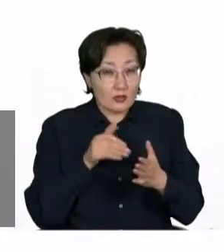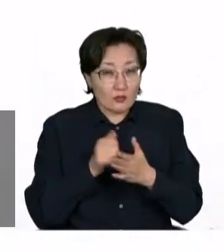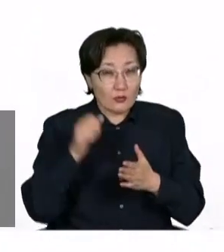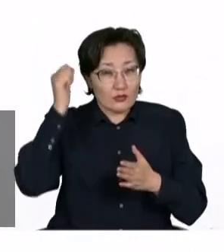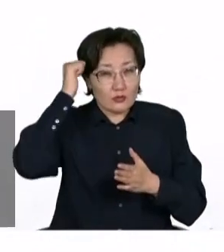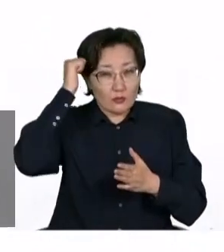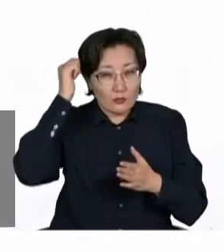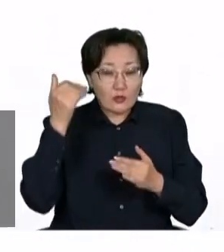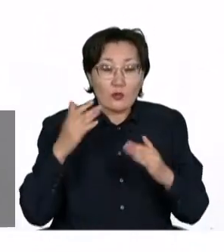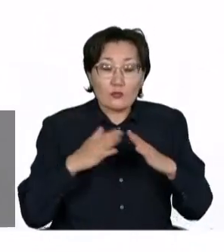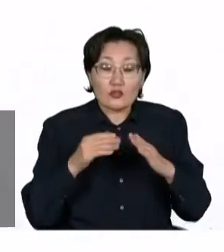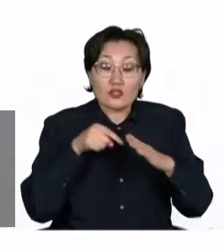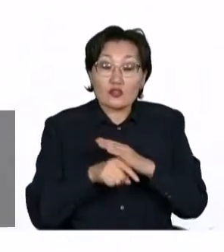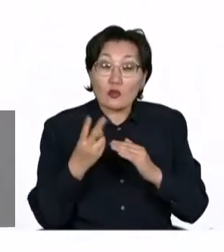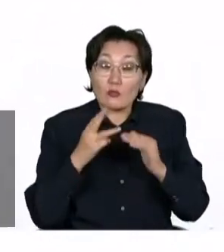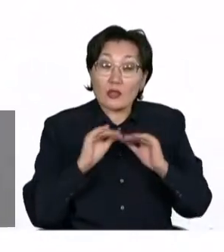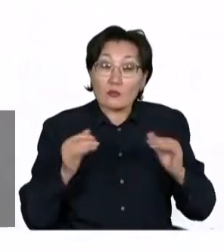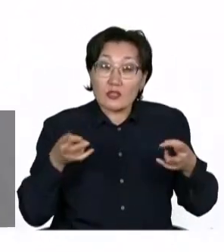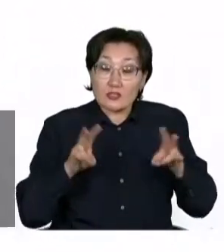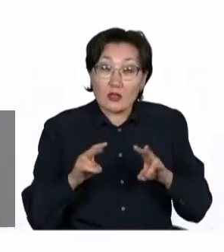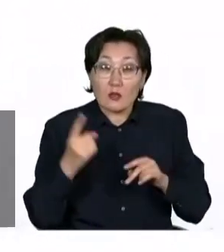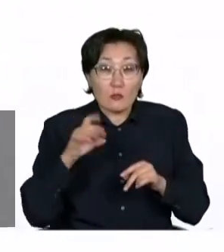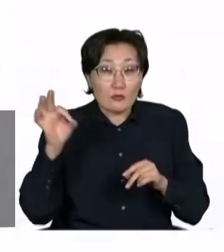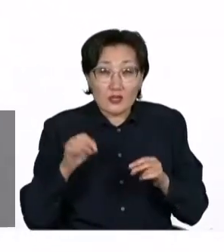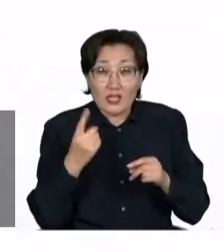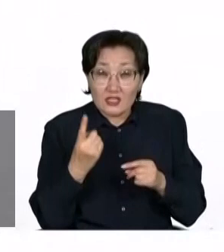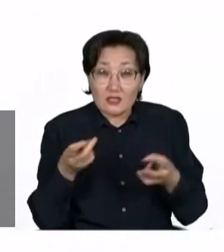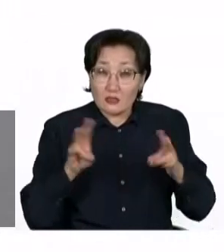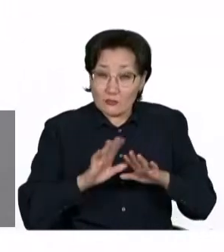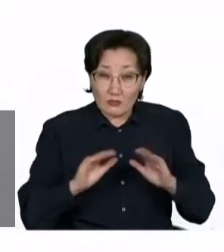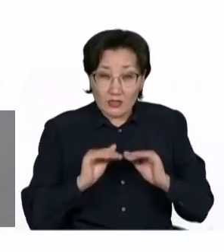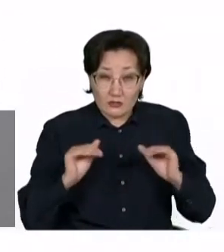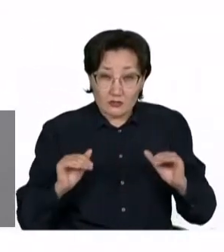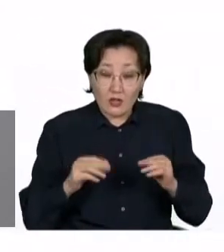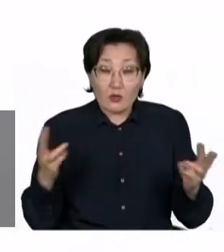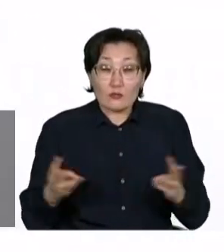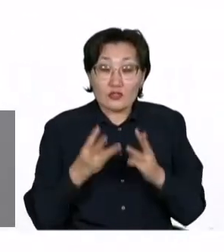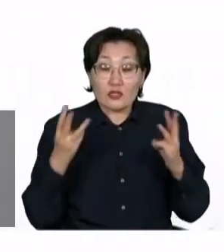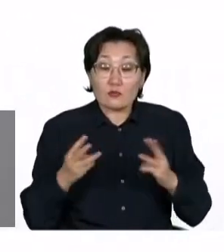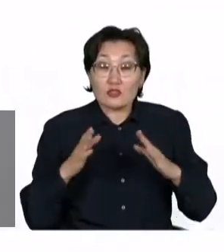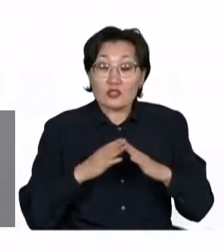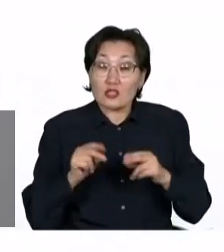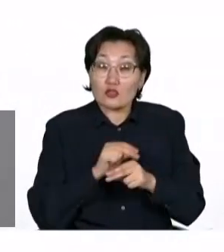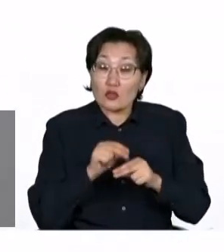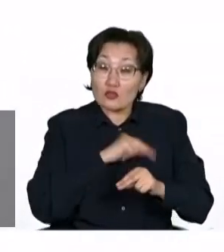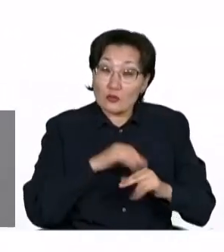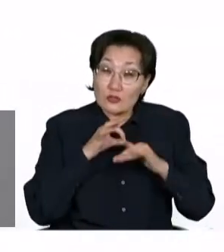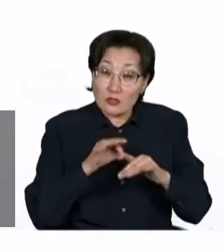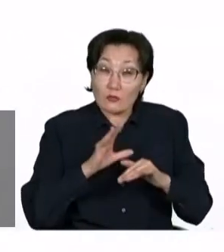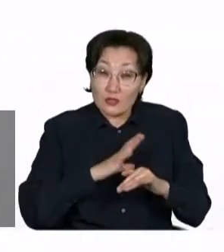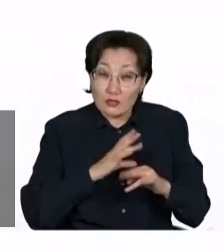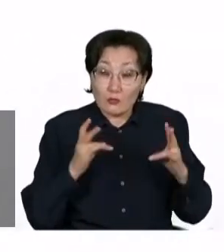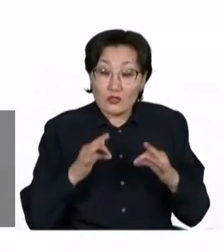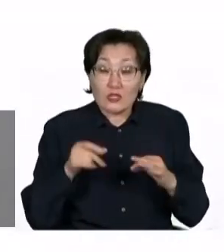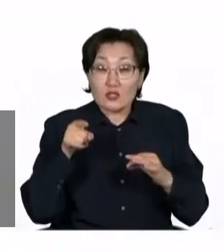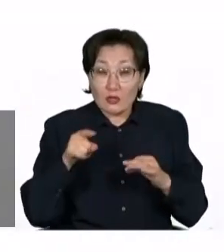Менің сол күні үйде үш балам қалған. Қазір оларды бір сәтке де жалғыз қалдырып кете алмаймыз. Өртке оранған үйде жөндеу жұмыстары жүргізілді деген, бірақ